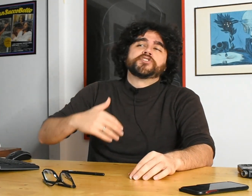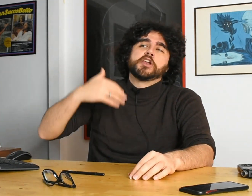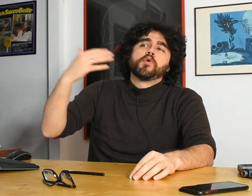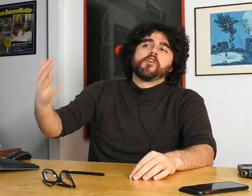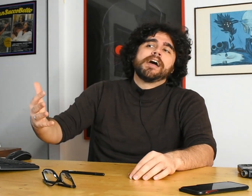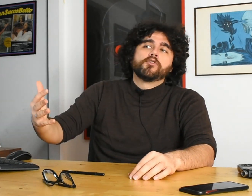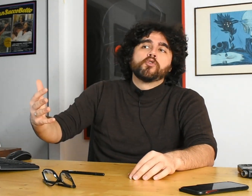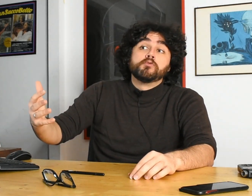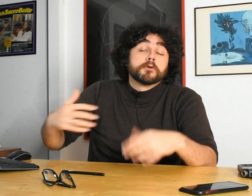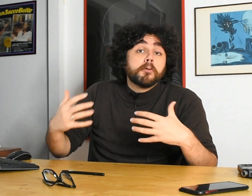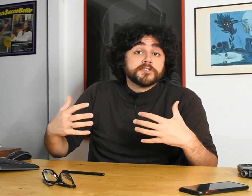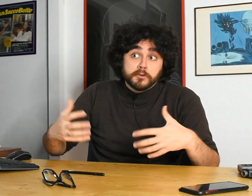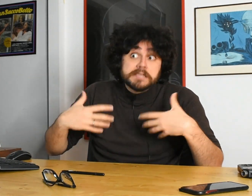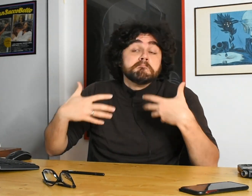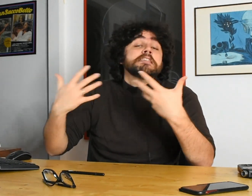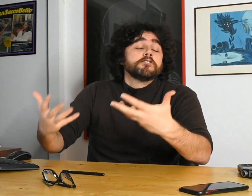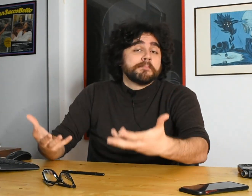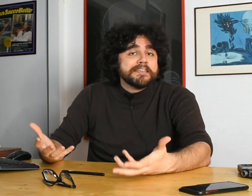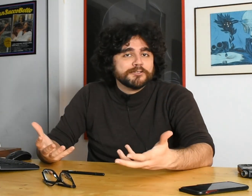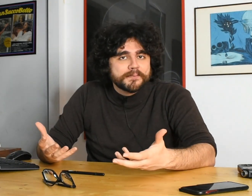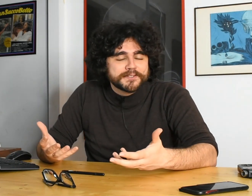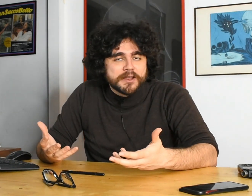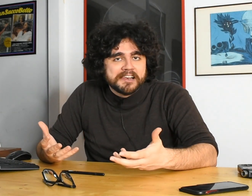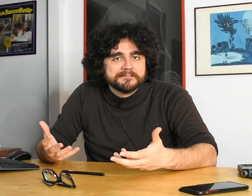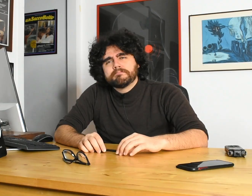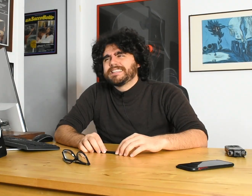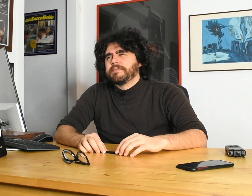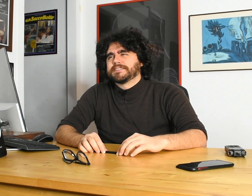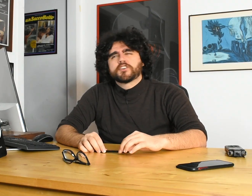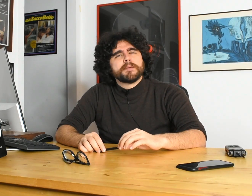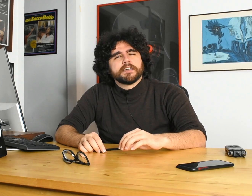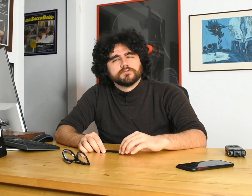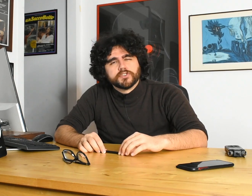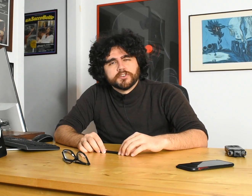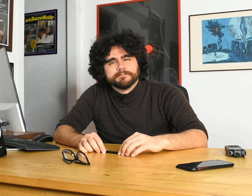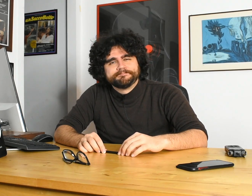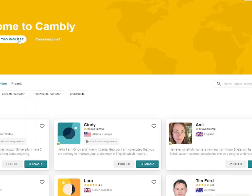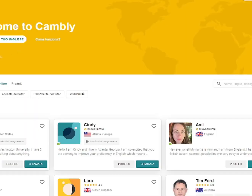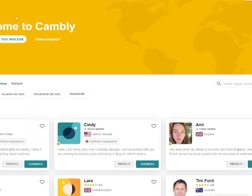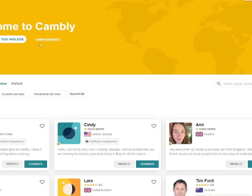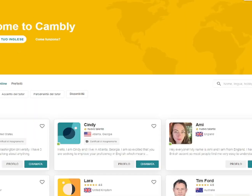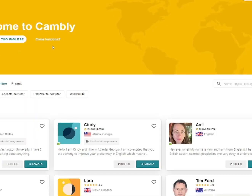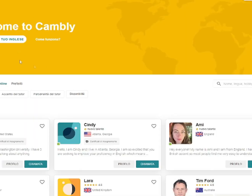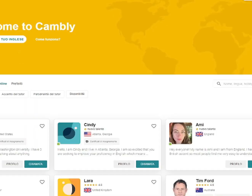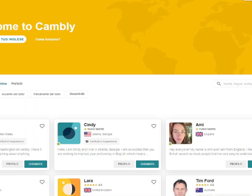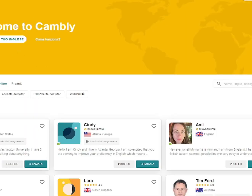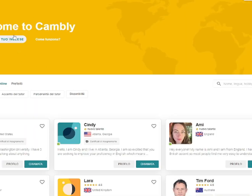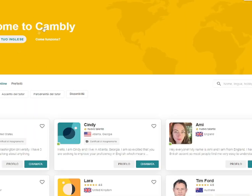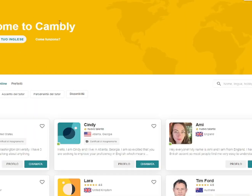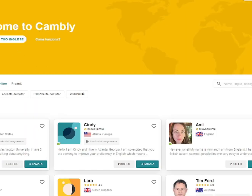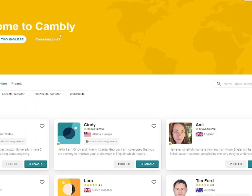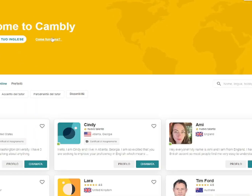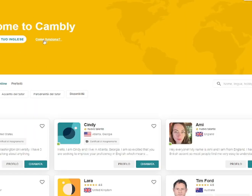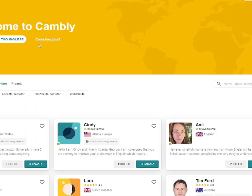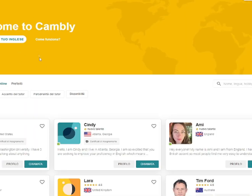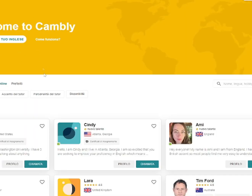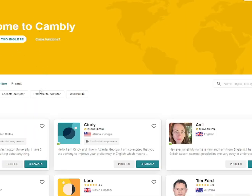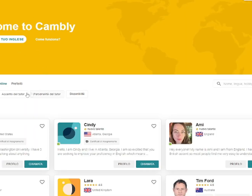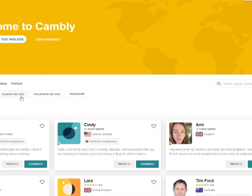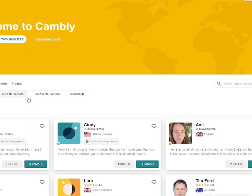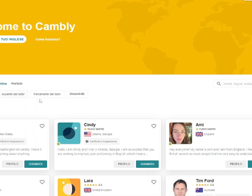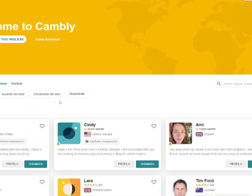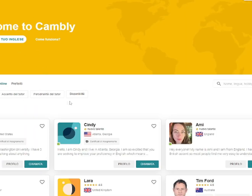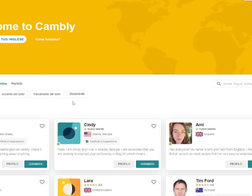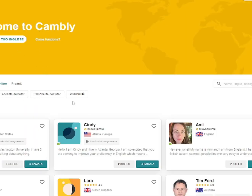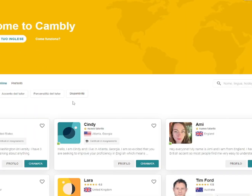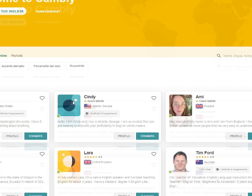perché non cominciare il nuovo anno con un proposito di miglioramento personale? Ma di base, com'è che funziona? È una sciocchezza. Basta iscriversi alla piattaforma, scegliere il